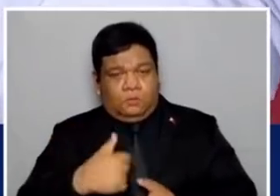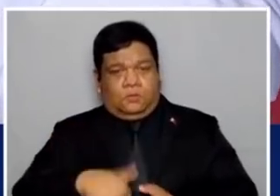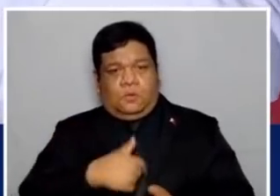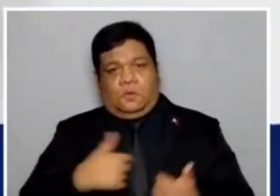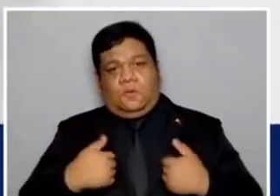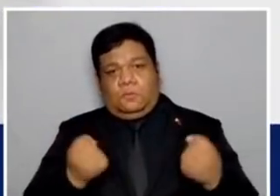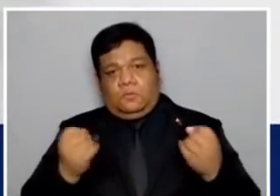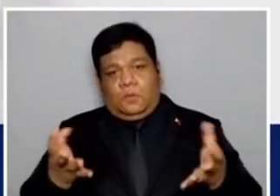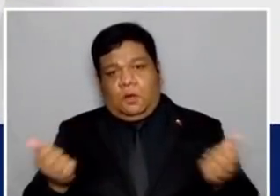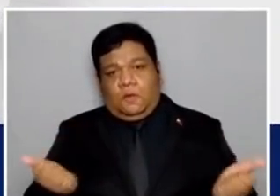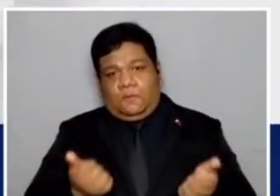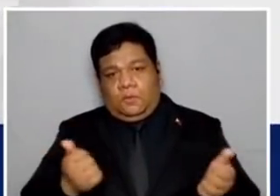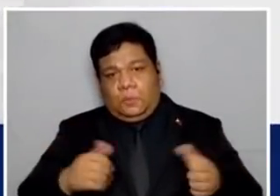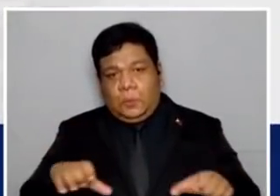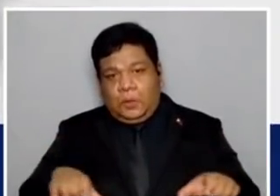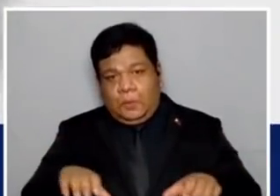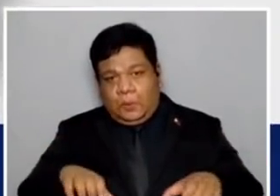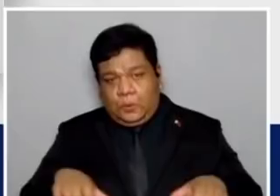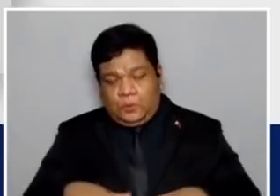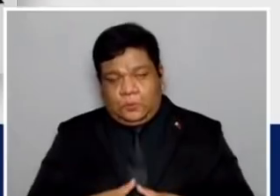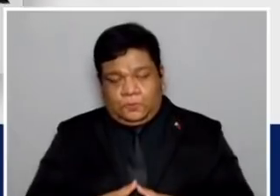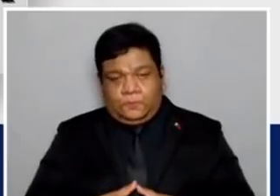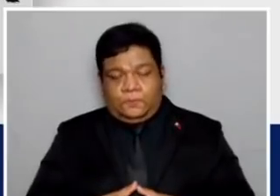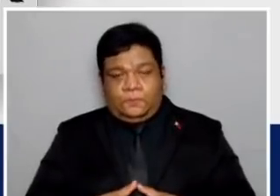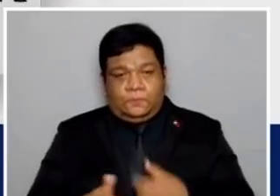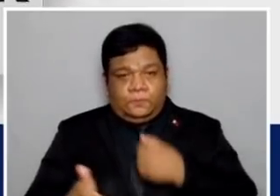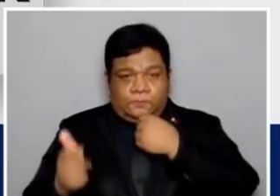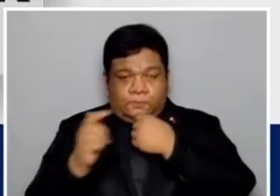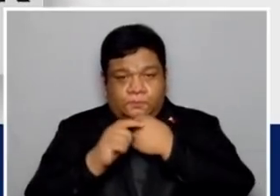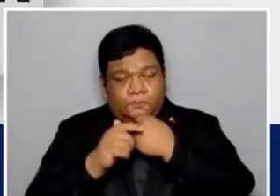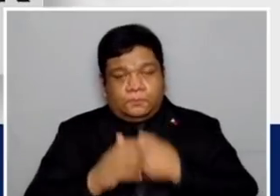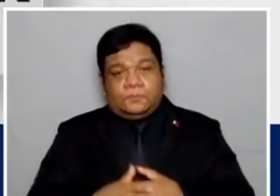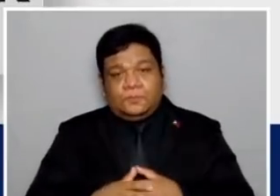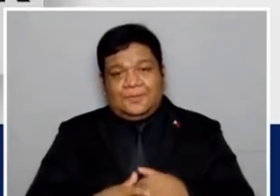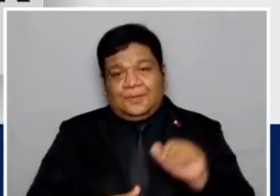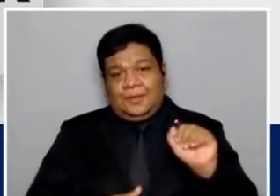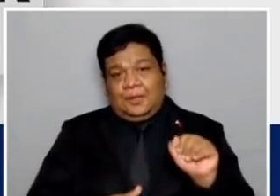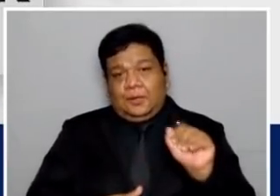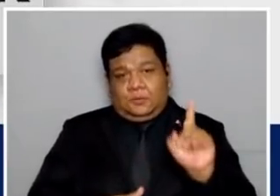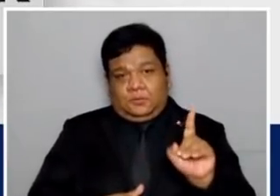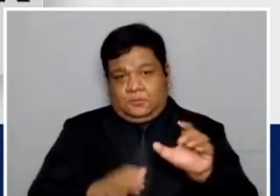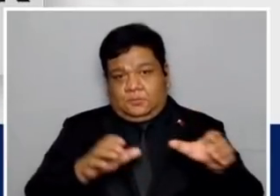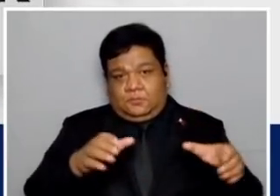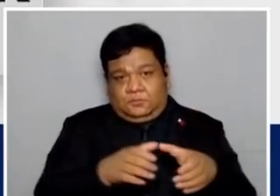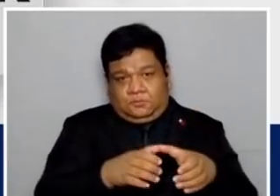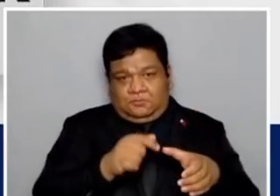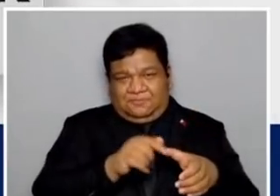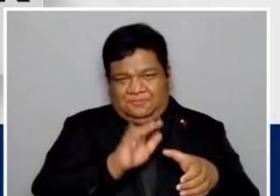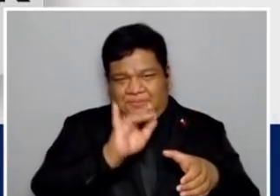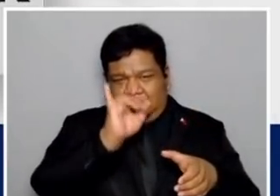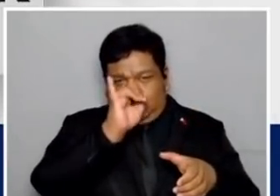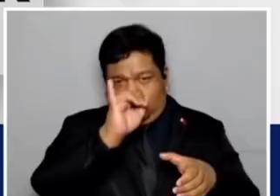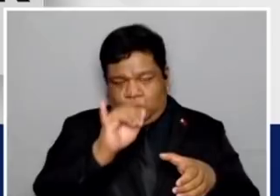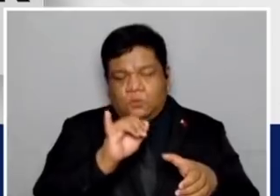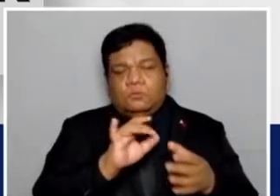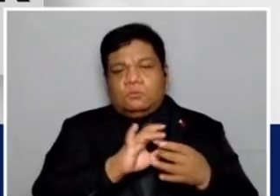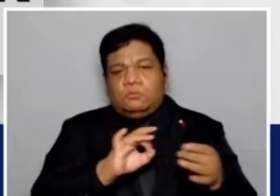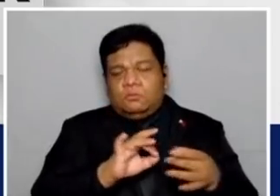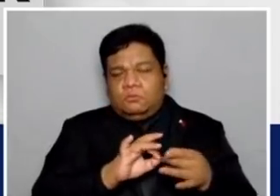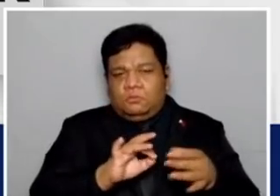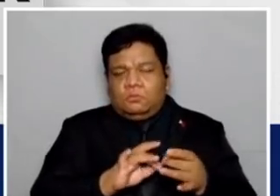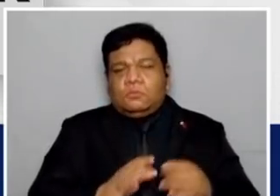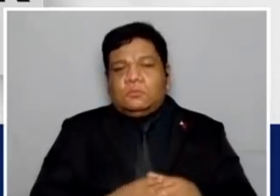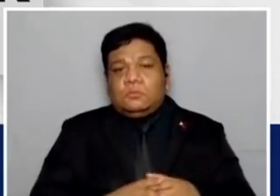may bibigay. Sa impormasyon na inilabas ng Aksyon Demokratiko, lumabas na base sa pag-aaral ng Philippine